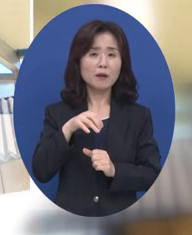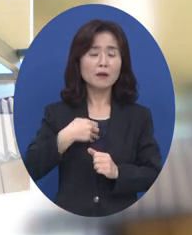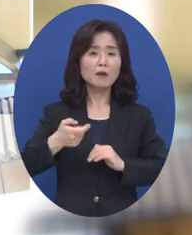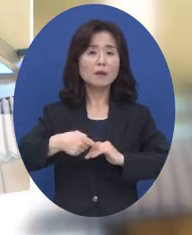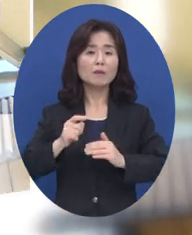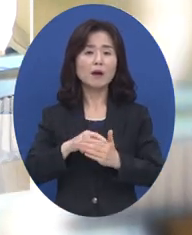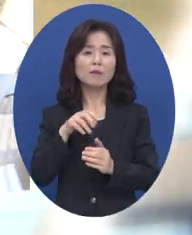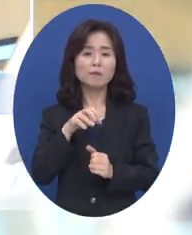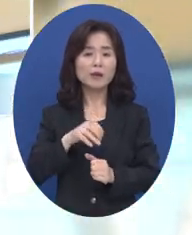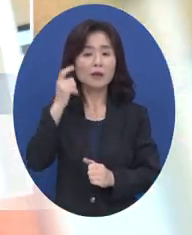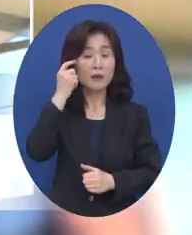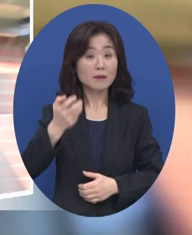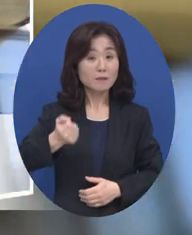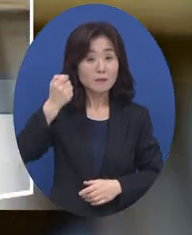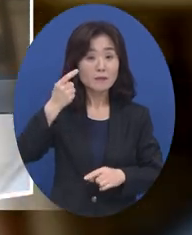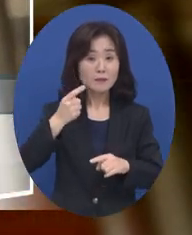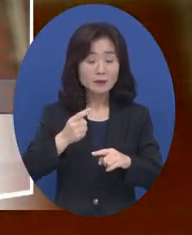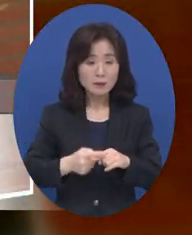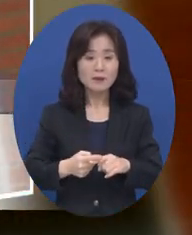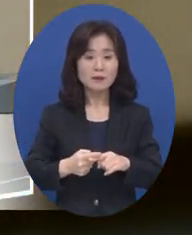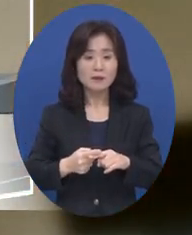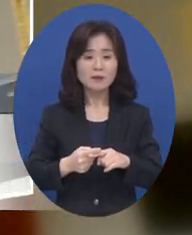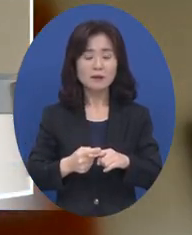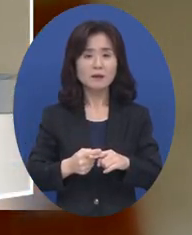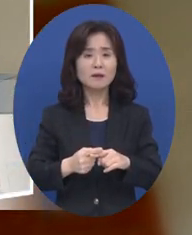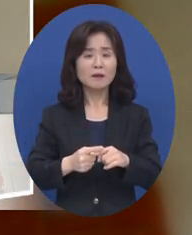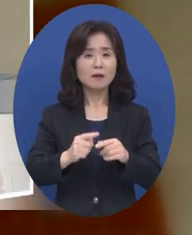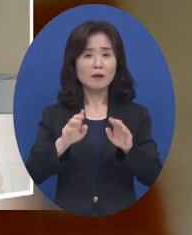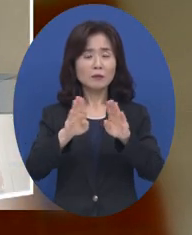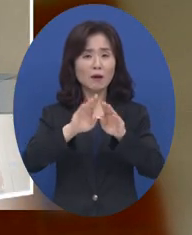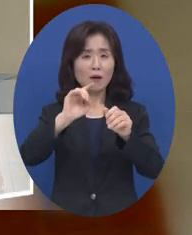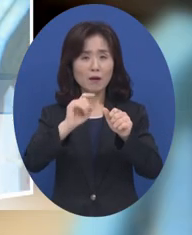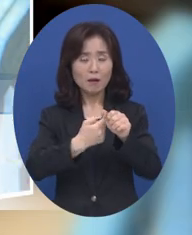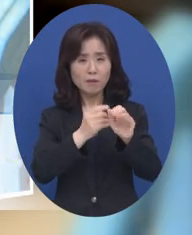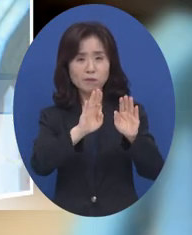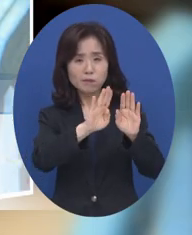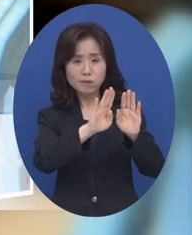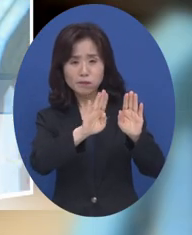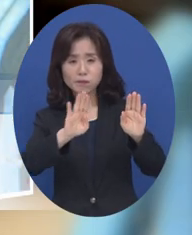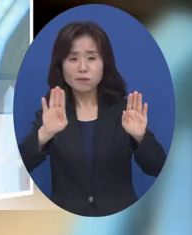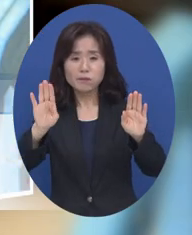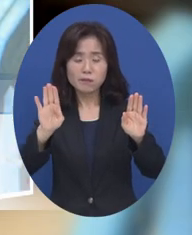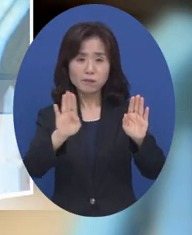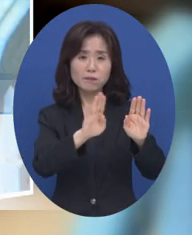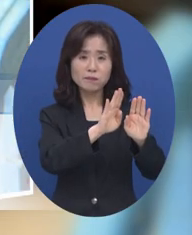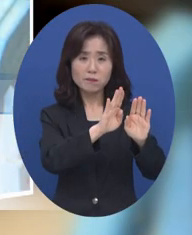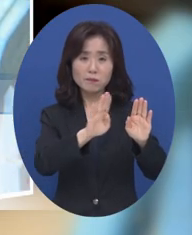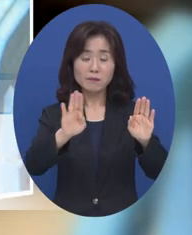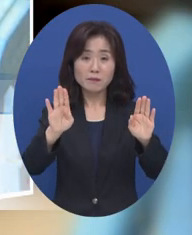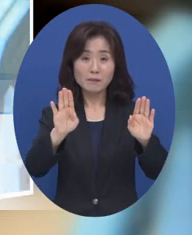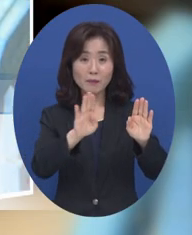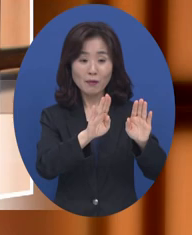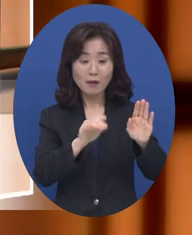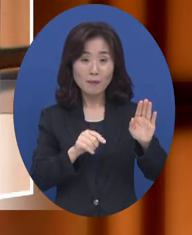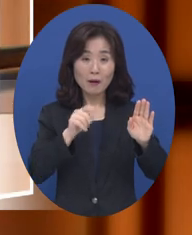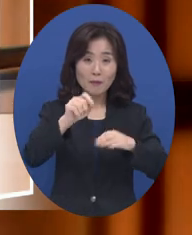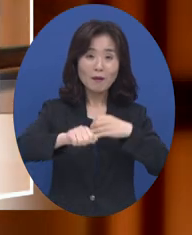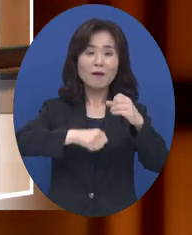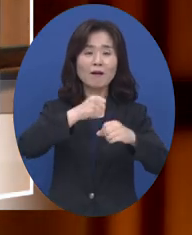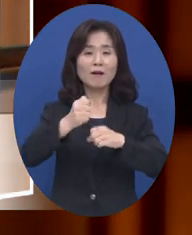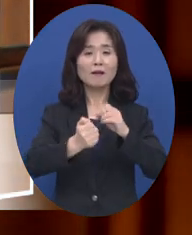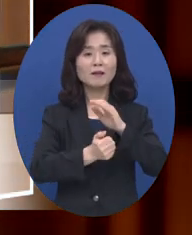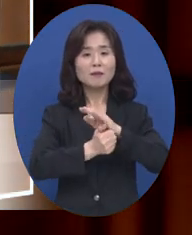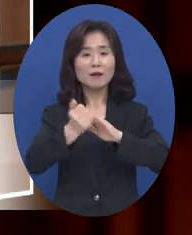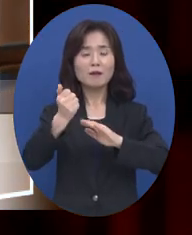생각을 하다가 자동문을 통해서 제가 밖으로 나갈 수 있다는 희망이 생기니까